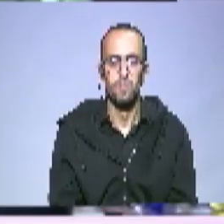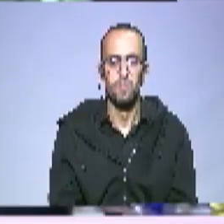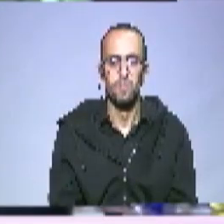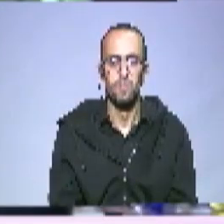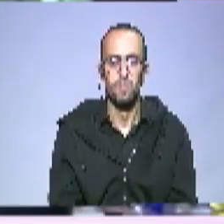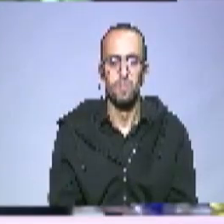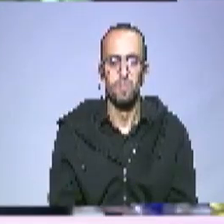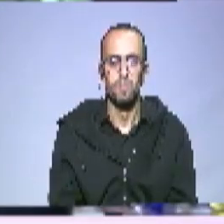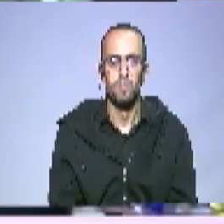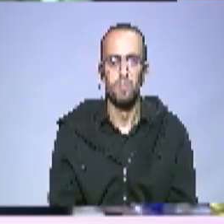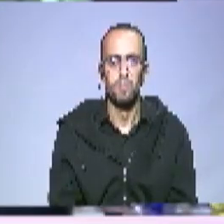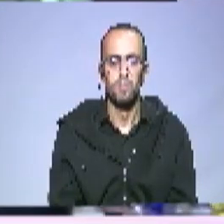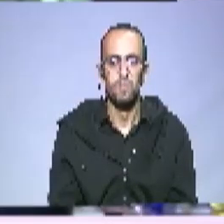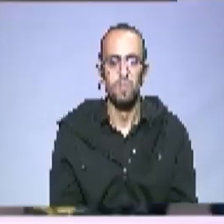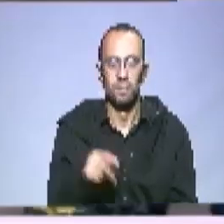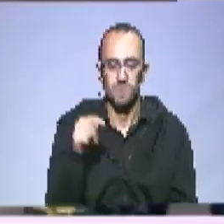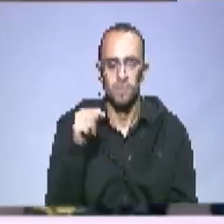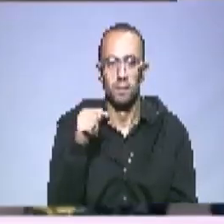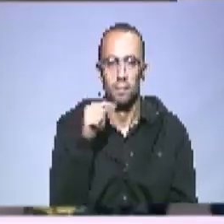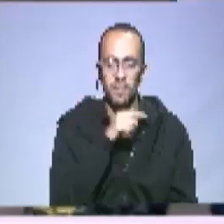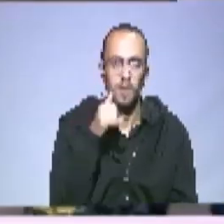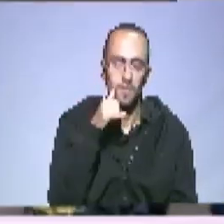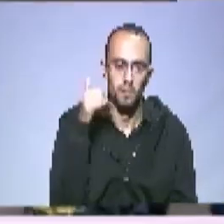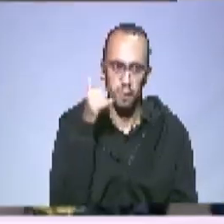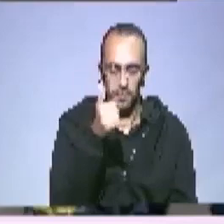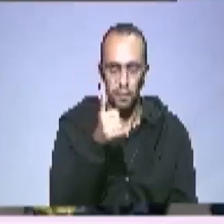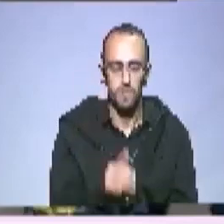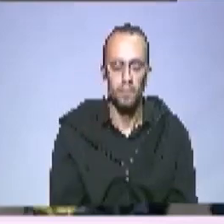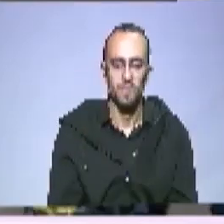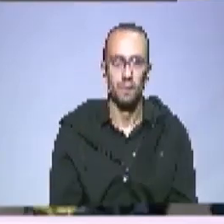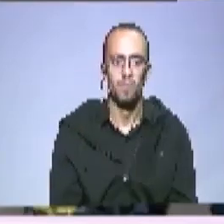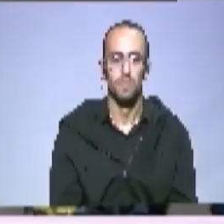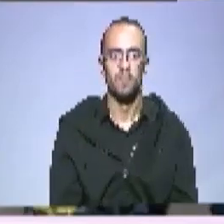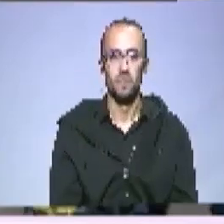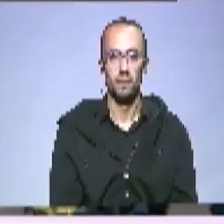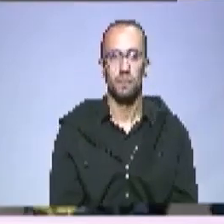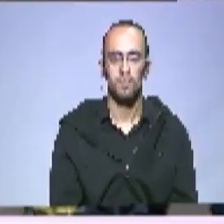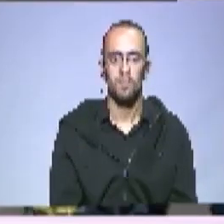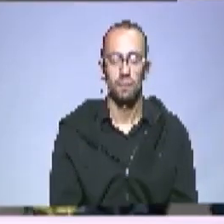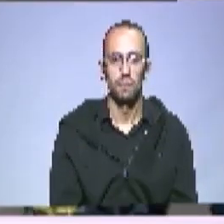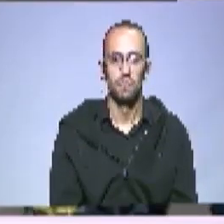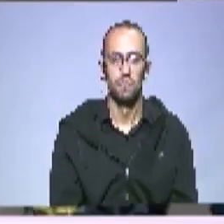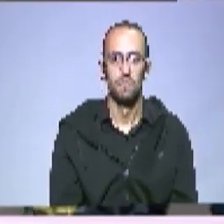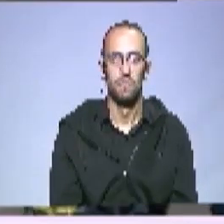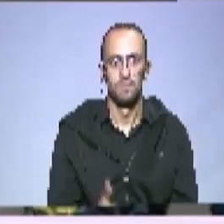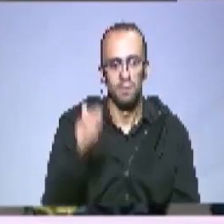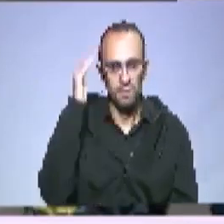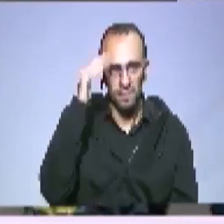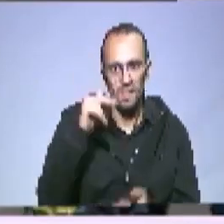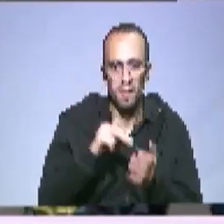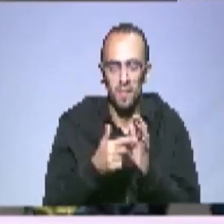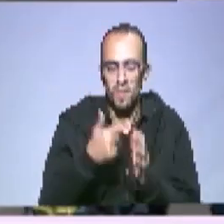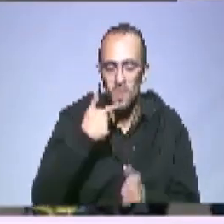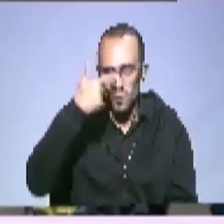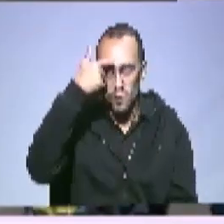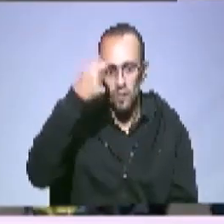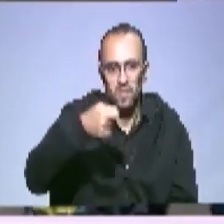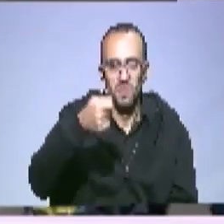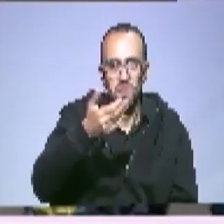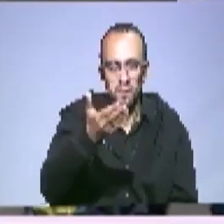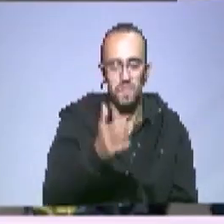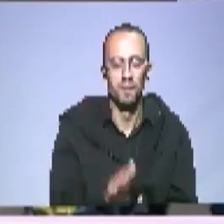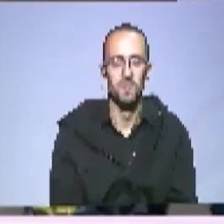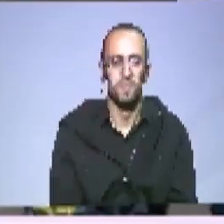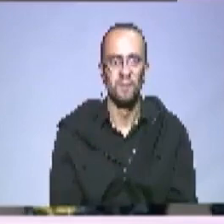كولسلو، طيب خلينا ناخد استاذة مريم يا شيف. اتفضلي. اهلا استاذة مريم. ازي حضرتك يا شيف؟ كل سنة وانت طيب. ازيك يا استاذة مريم،